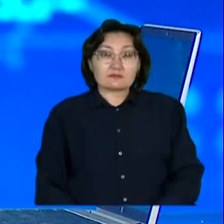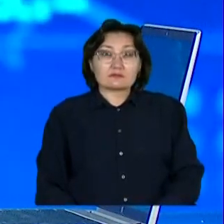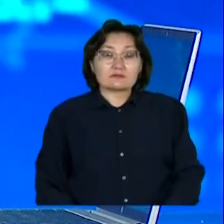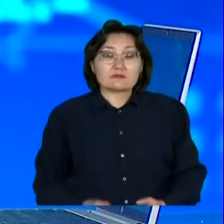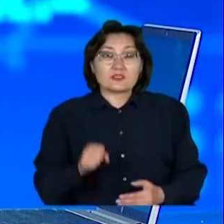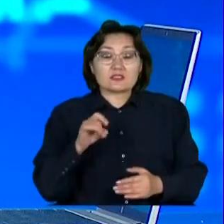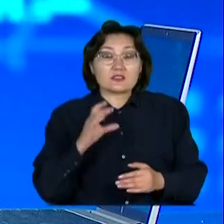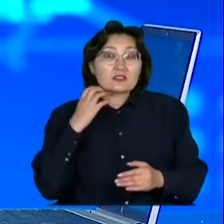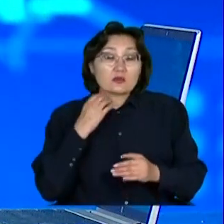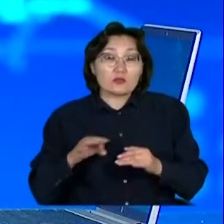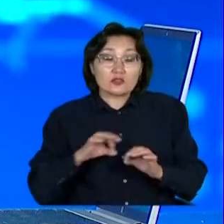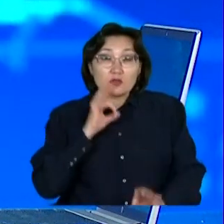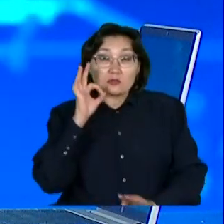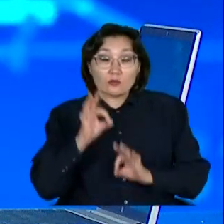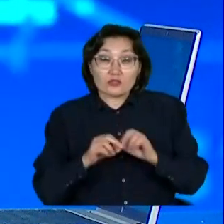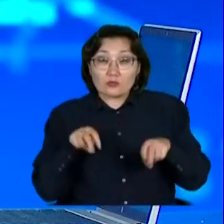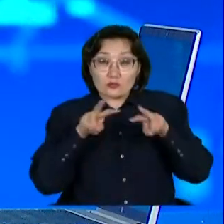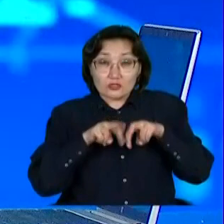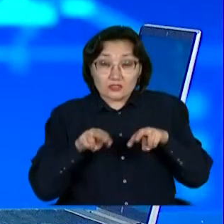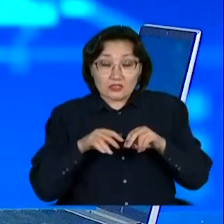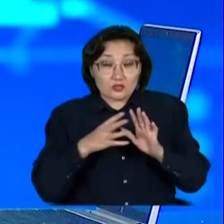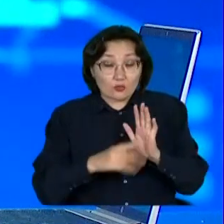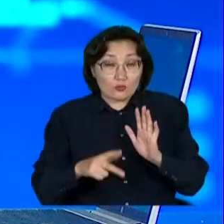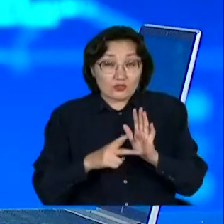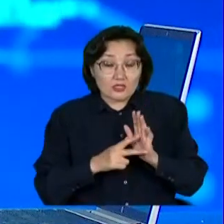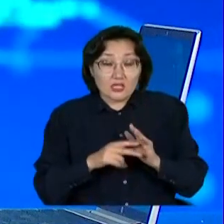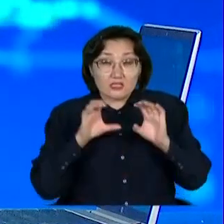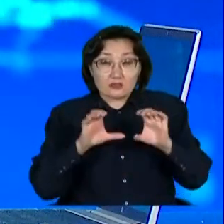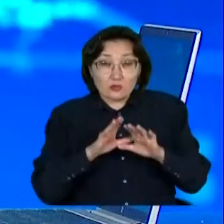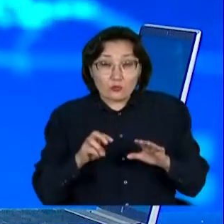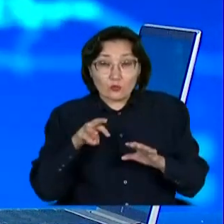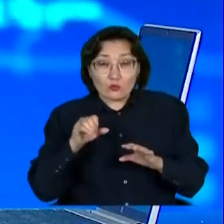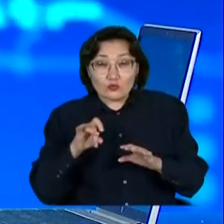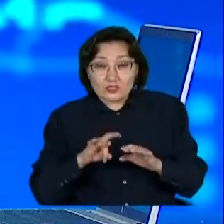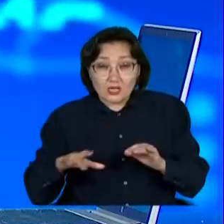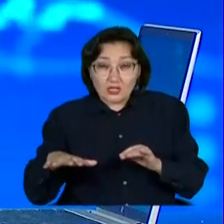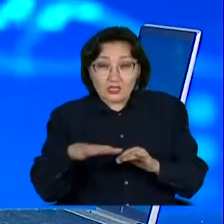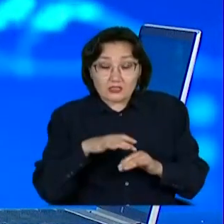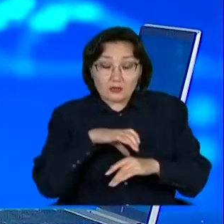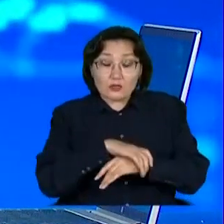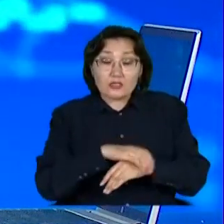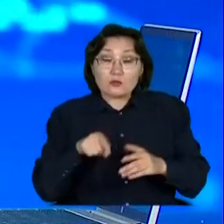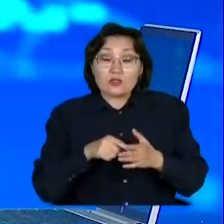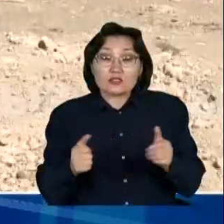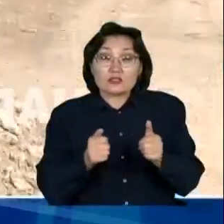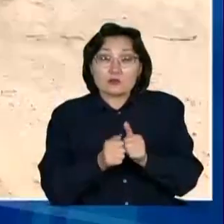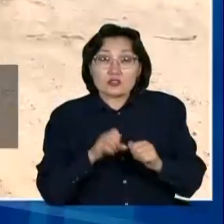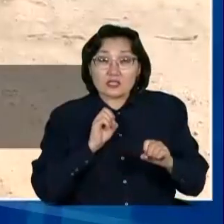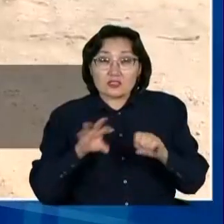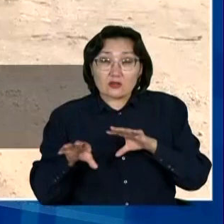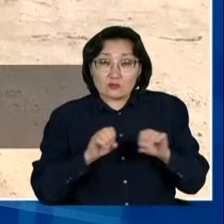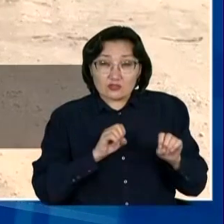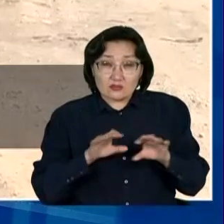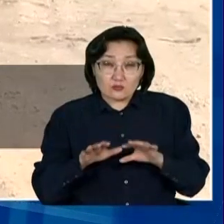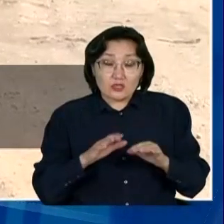Сыр өңірінде ғарыштық мониторинг арқылы 98 заңсыз қоқыс алаңы анықталған. Қала маңында бей-берекет қалдық